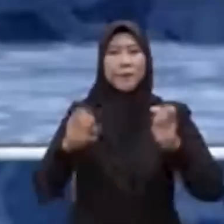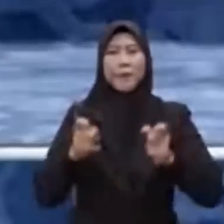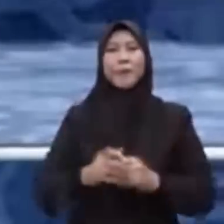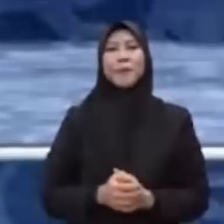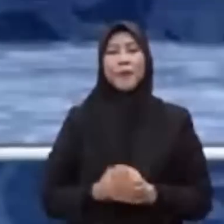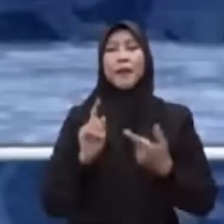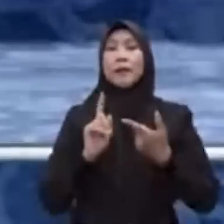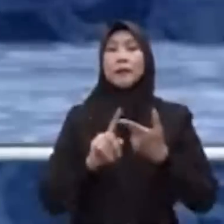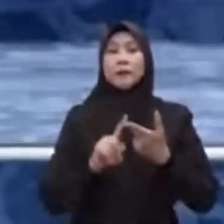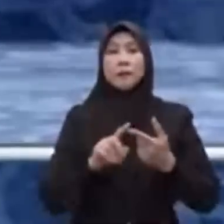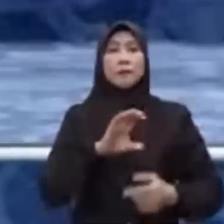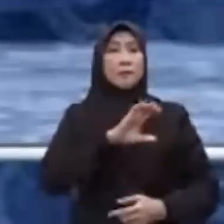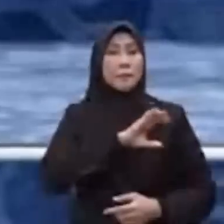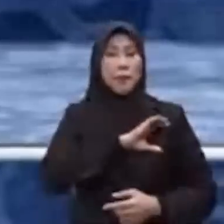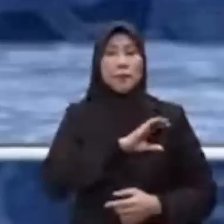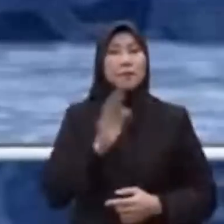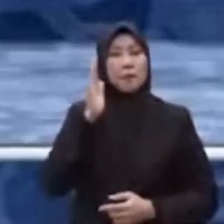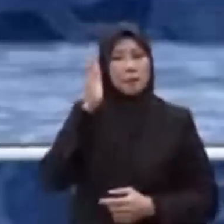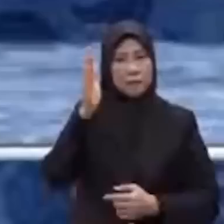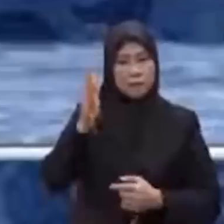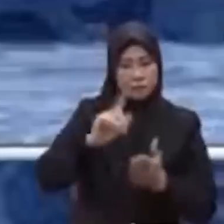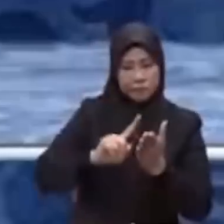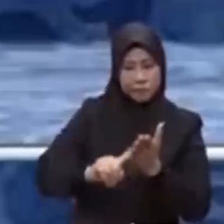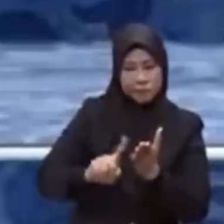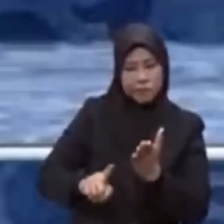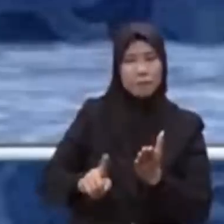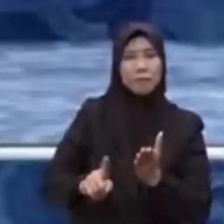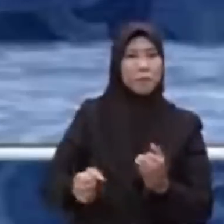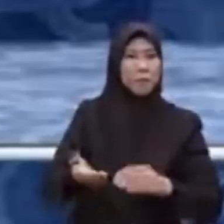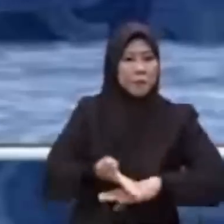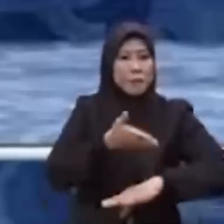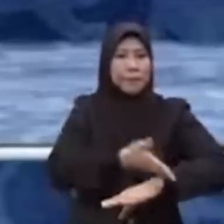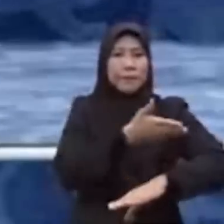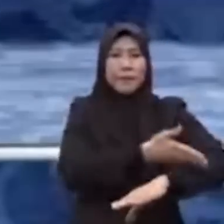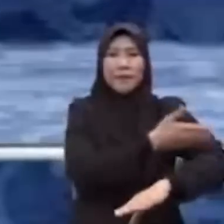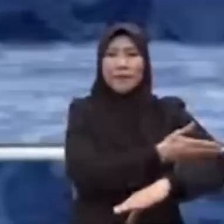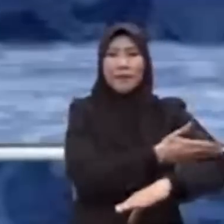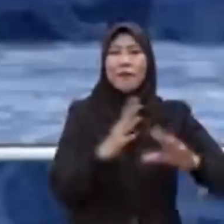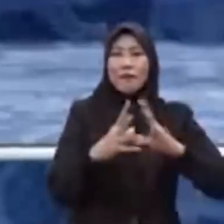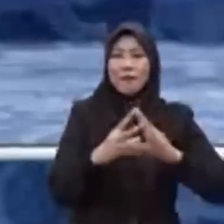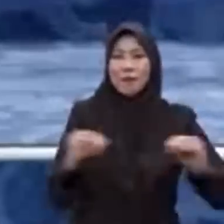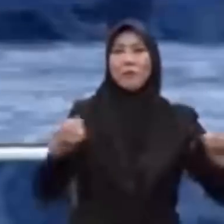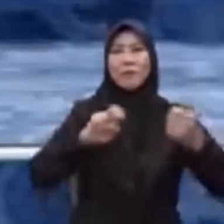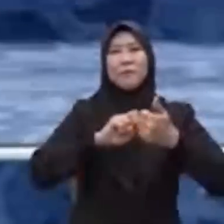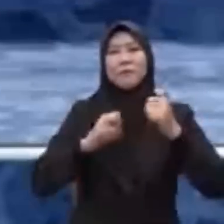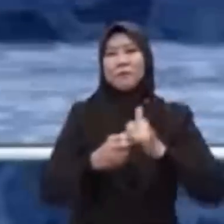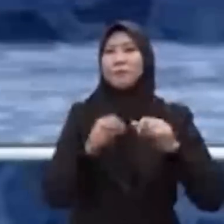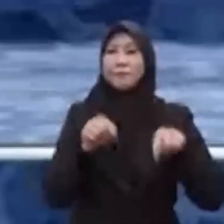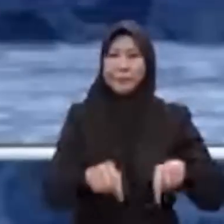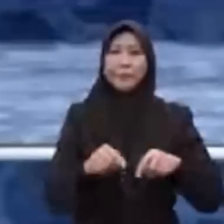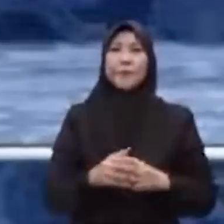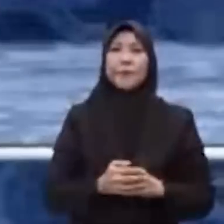pasokan Tulis akan meningkatkan ke upaya kita untuk mengatasi pegawai ini